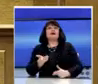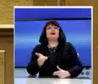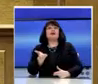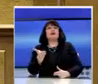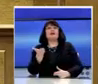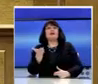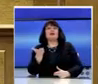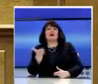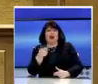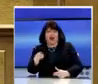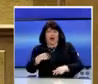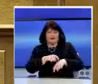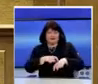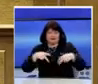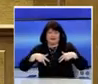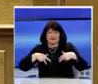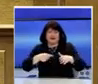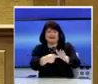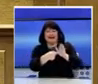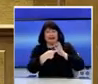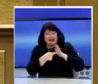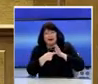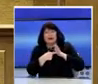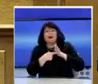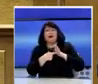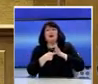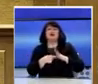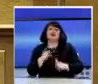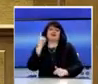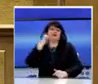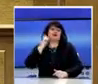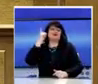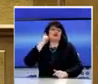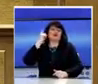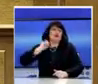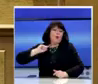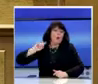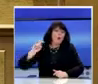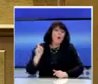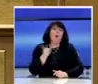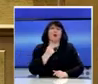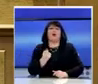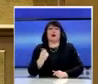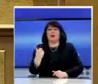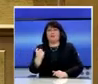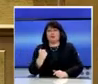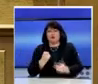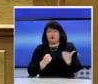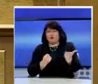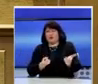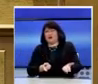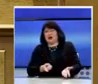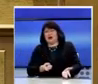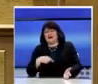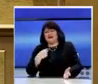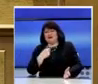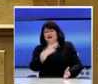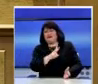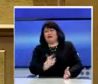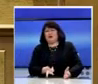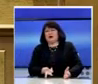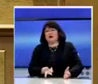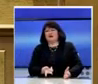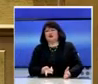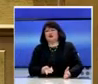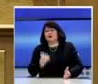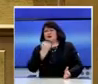του παντογνώστη, αν δεν συμπεριφερόταν δημόσια και προκλητικά με